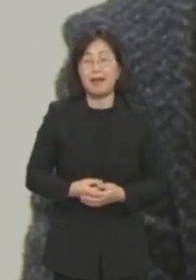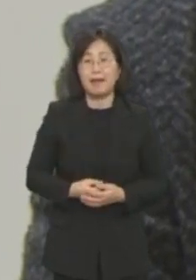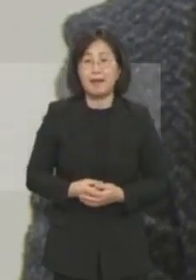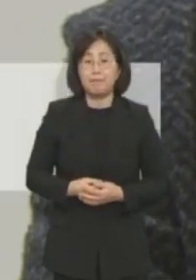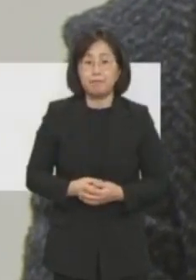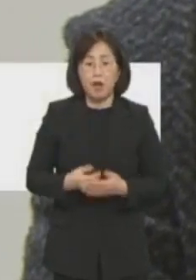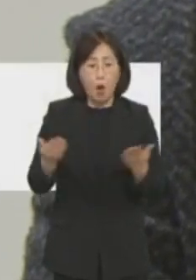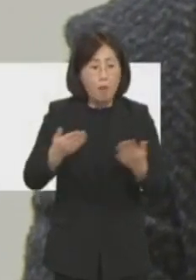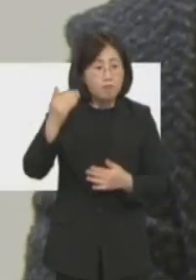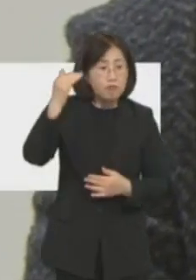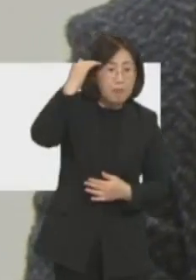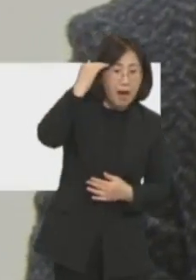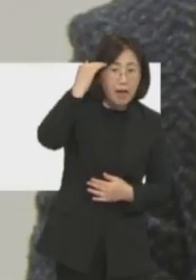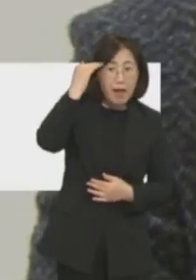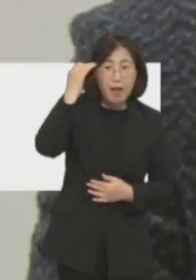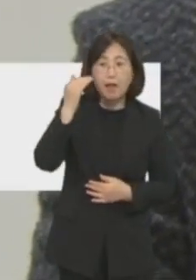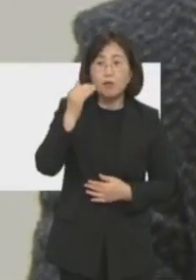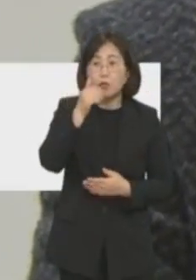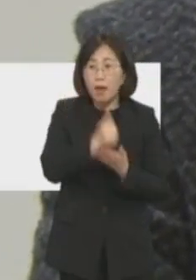업무방해라면은